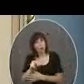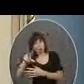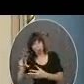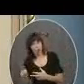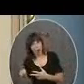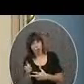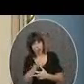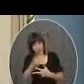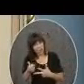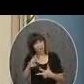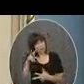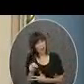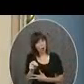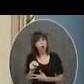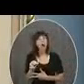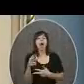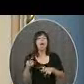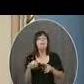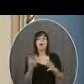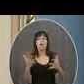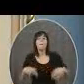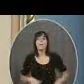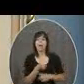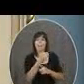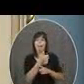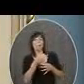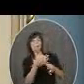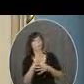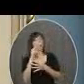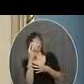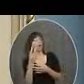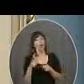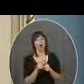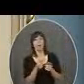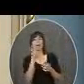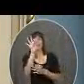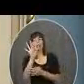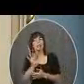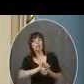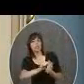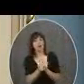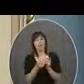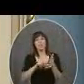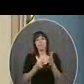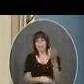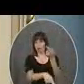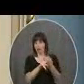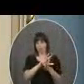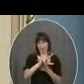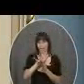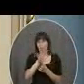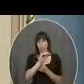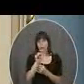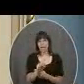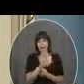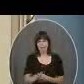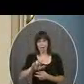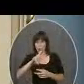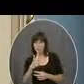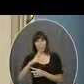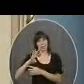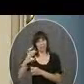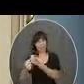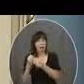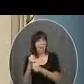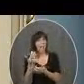non. La réponse, c'est que la ministre a décidé de changer les critères et le résultat, c'est que 35 % des enfants en troisième et